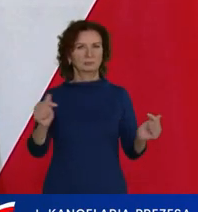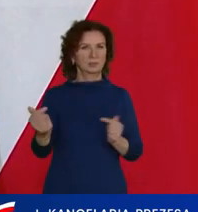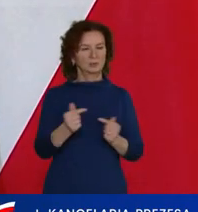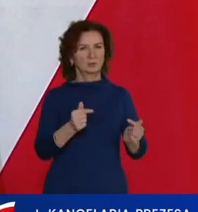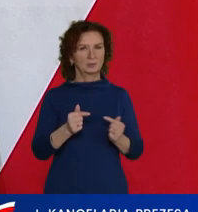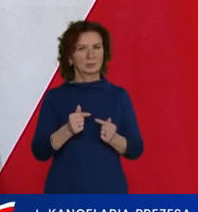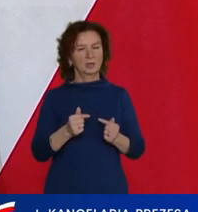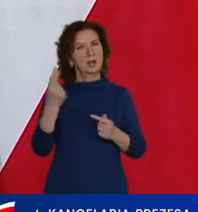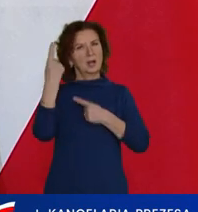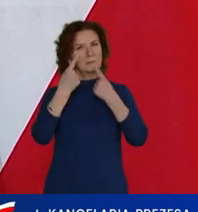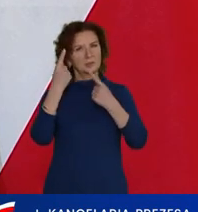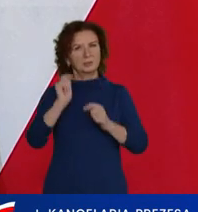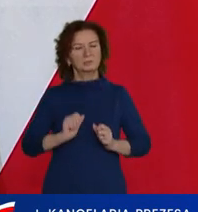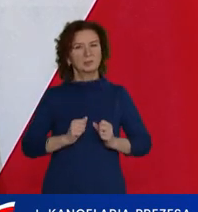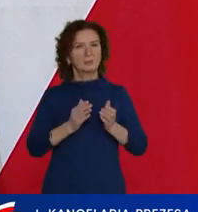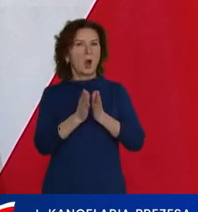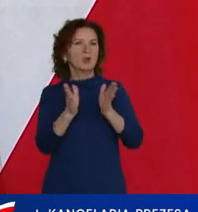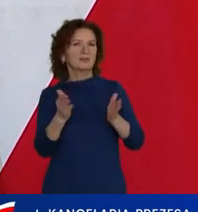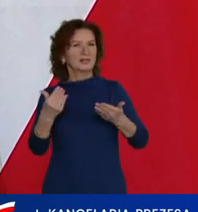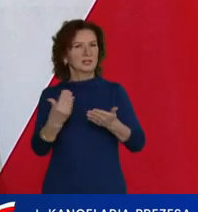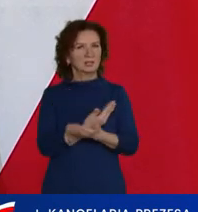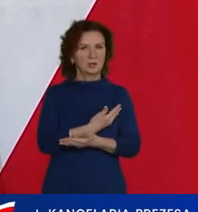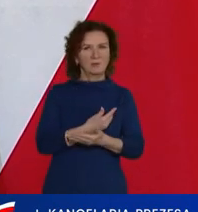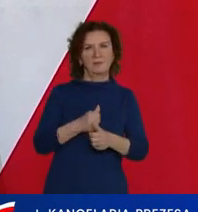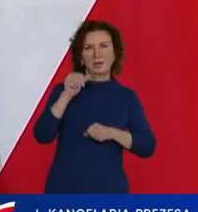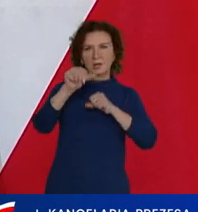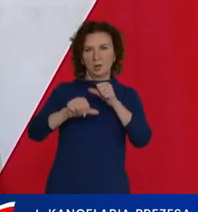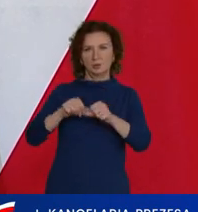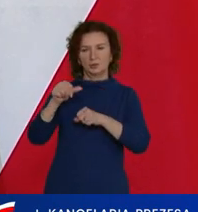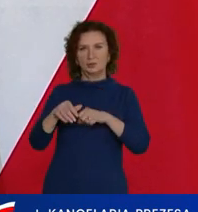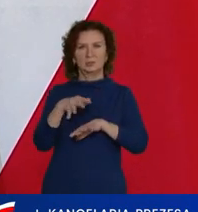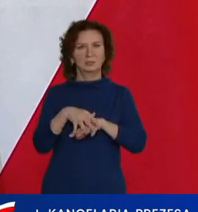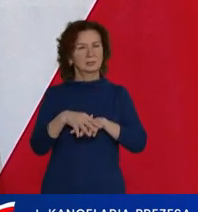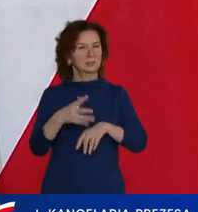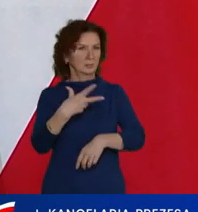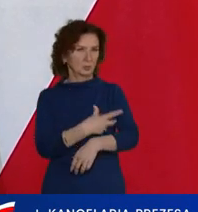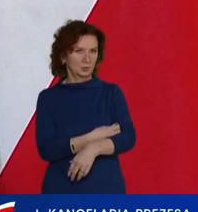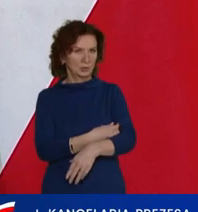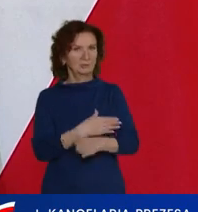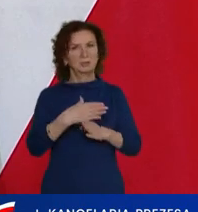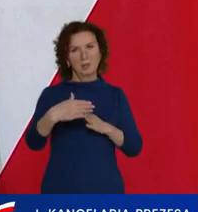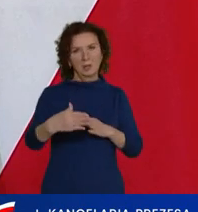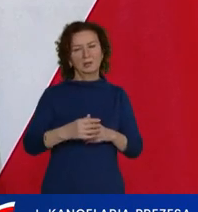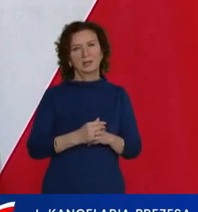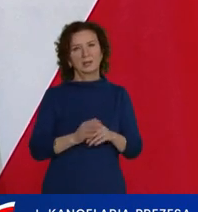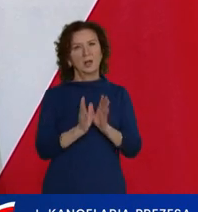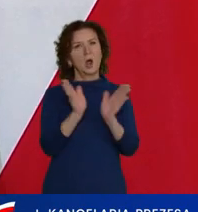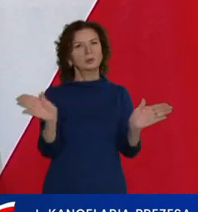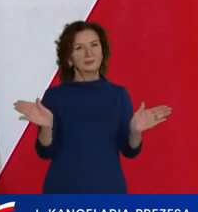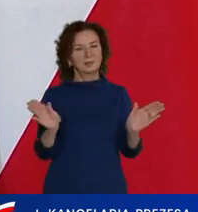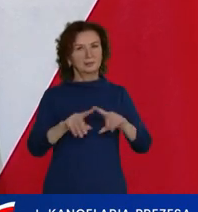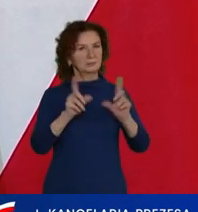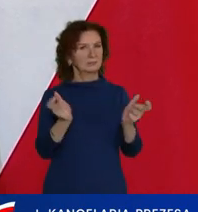kierunku otwierania na nowe roczniki systemu szczepień i ewentualnie w dalszej konsekwencji w ogóle otwarcia